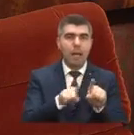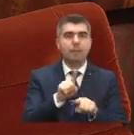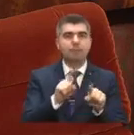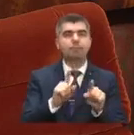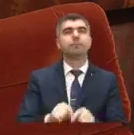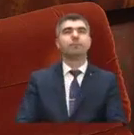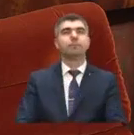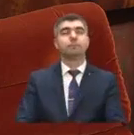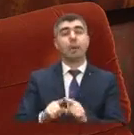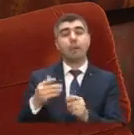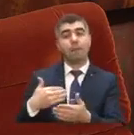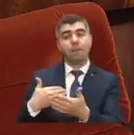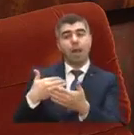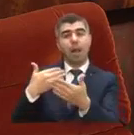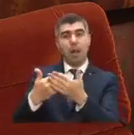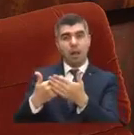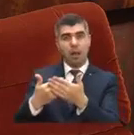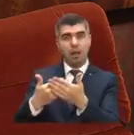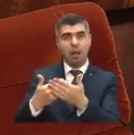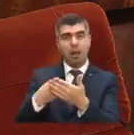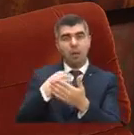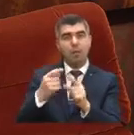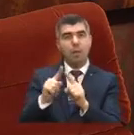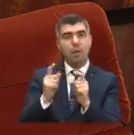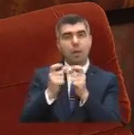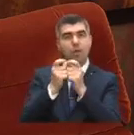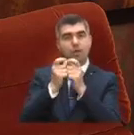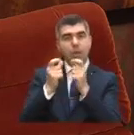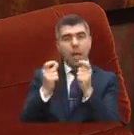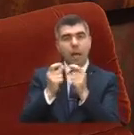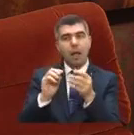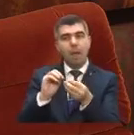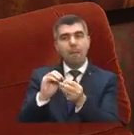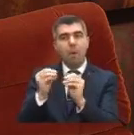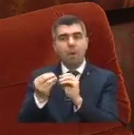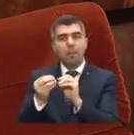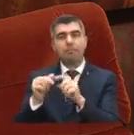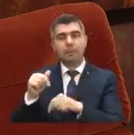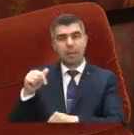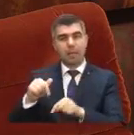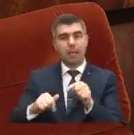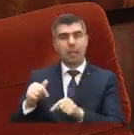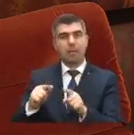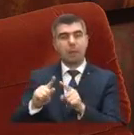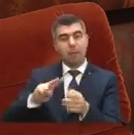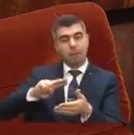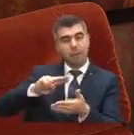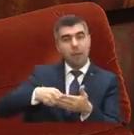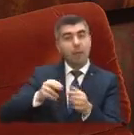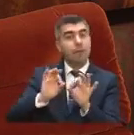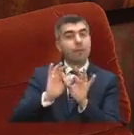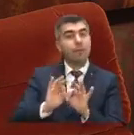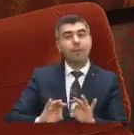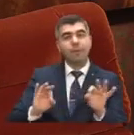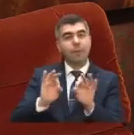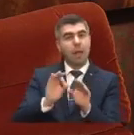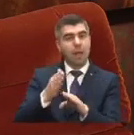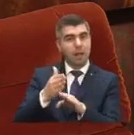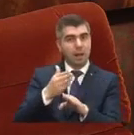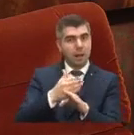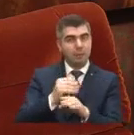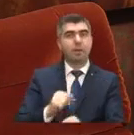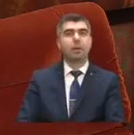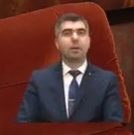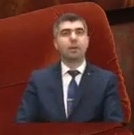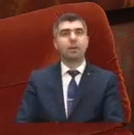الاونه الاخيره لان كان عندنا واحد لافنو مع هذه الشركه كانت عندنا بعض الاشكالات لانه باقي ما وقعناش معها هذا التمديد، والا في